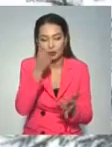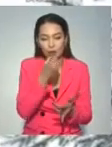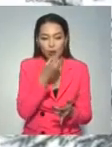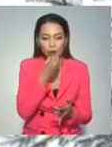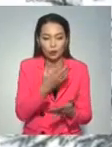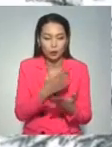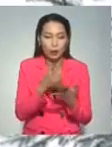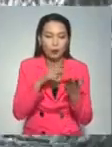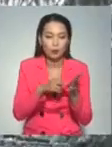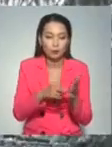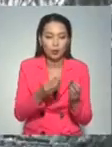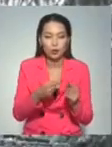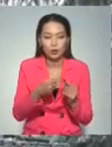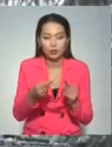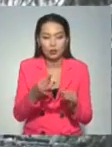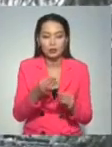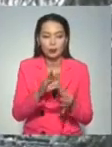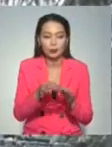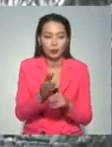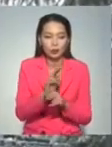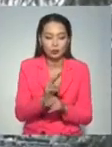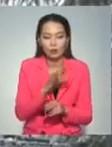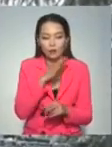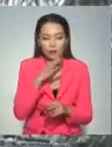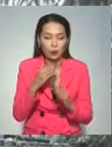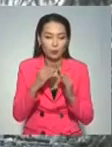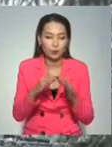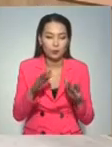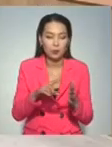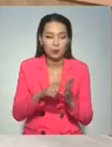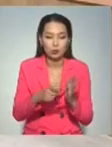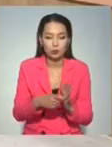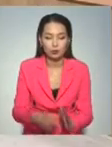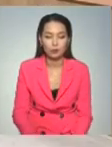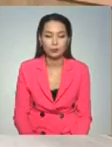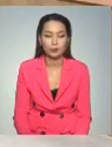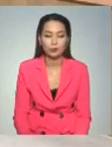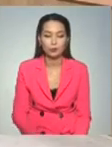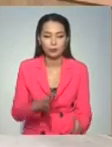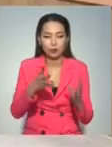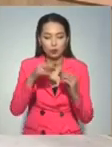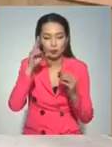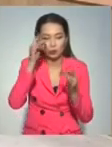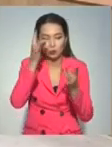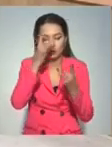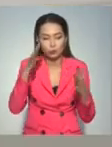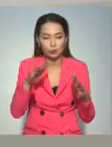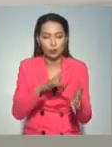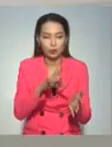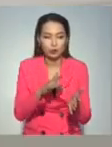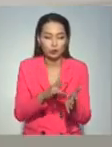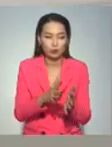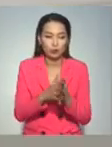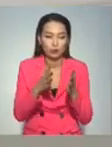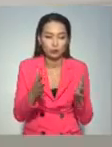хорошая. Планируется текущий и капитальный ремонт во многих зданиях и помещениях. Общее число культурных объектов в регионе